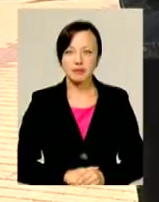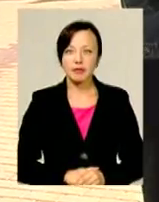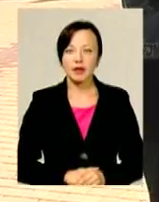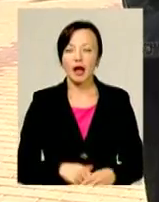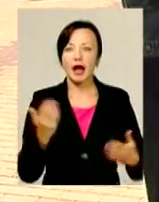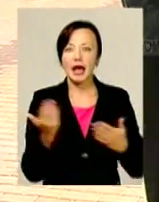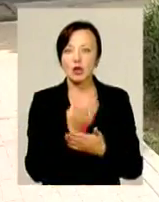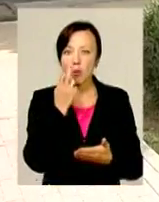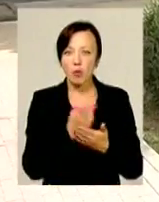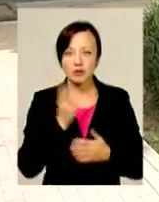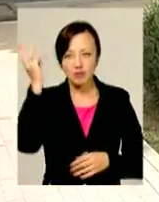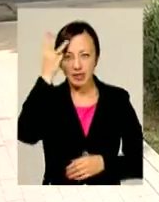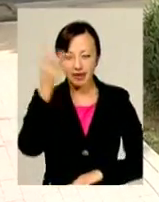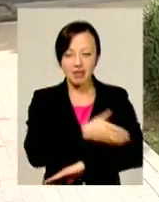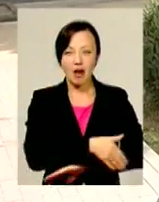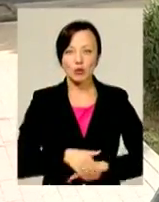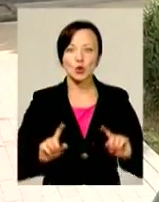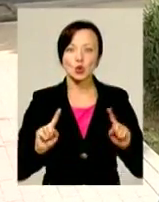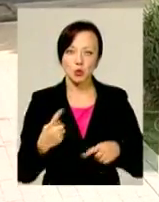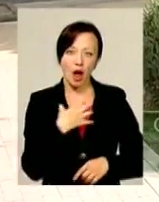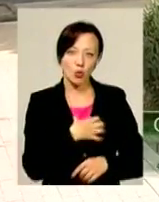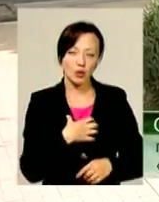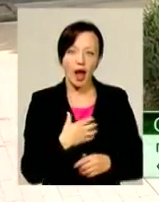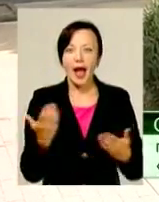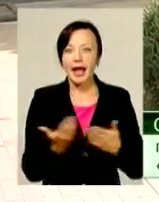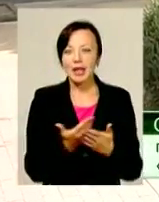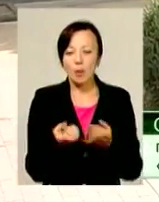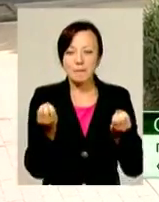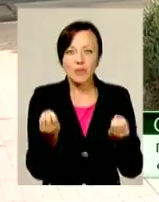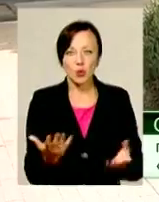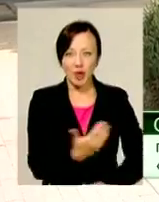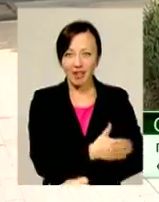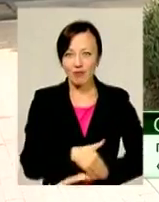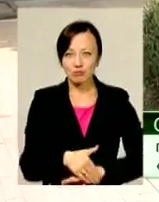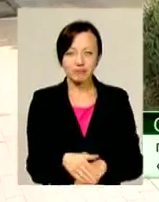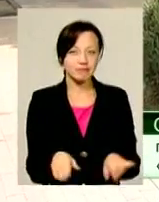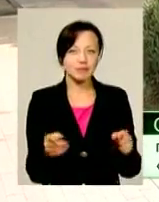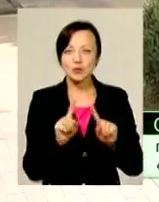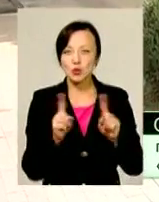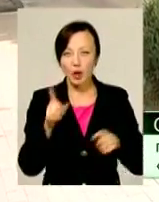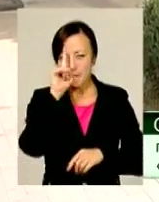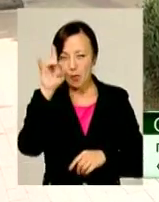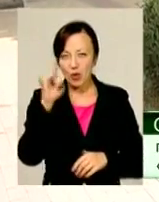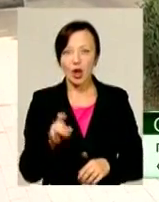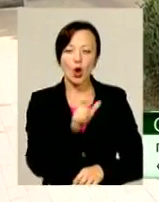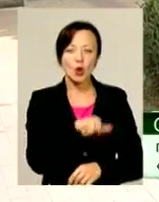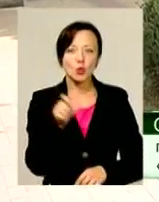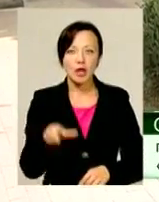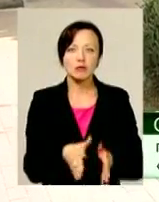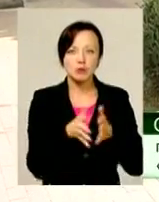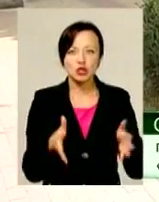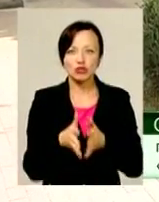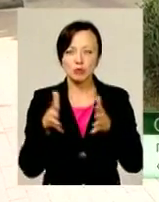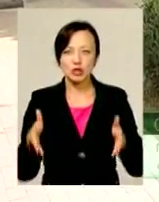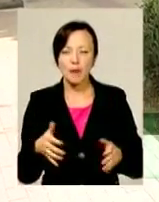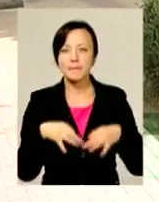Кінопокази в Хмельницькому під відкритим небом дуже актуальні. Кіно «Просто неба» воно просто йде на ура. З кожним разом людей стає все більше і